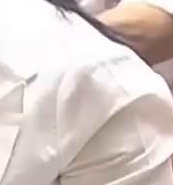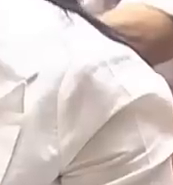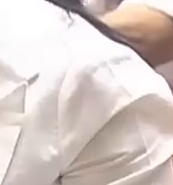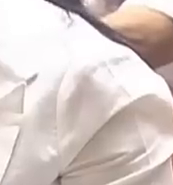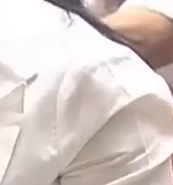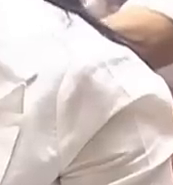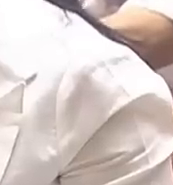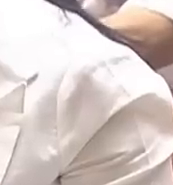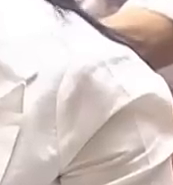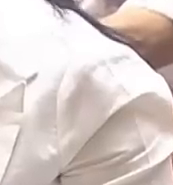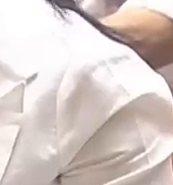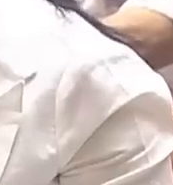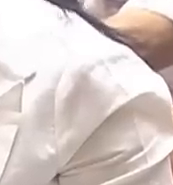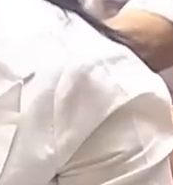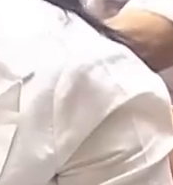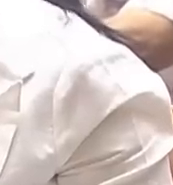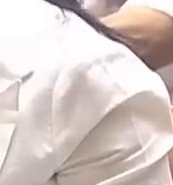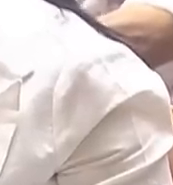祈